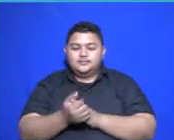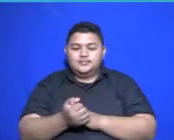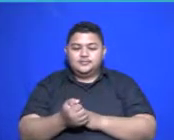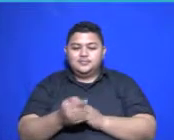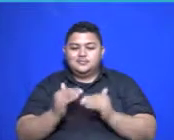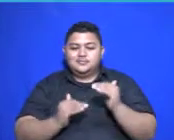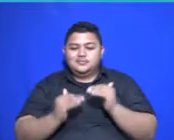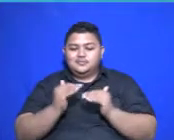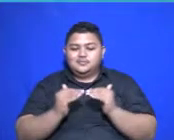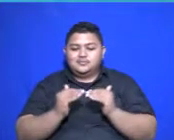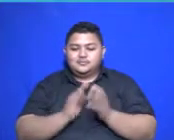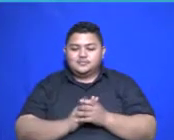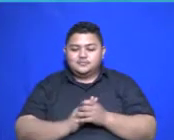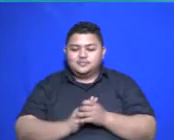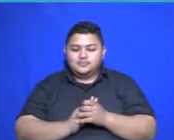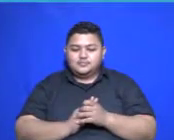dengan